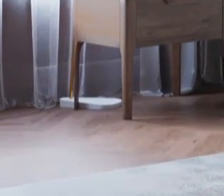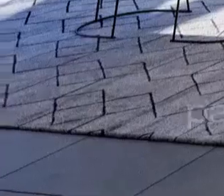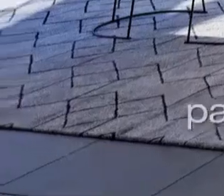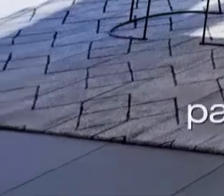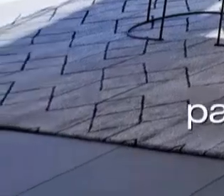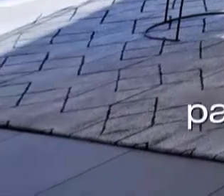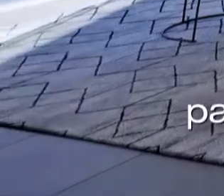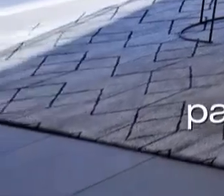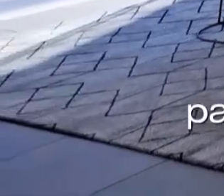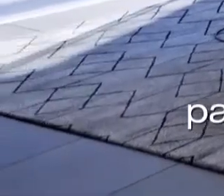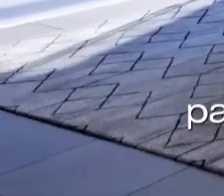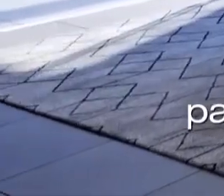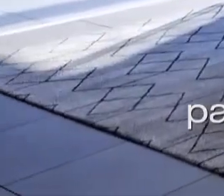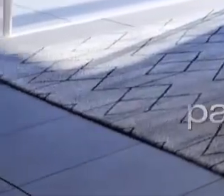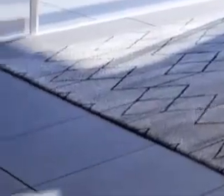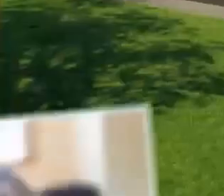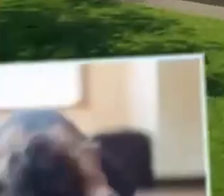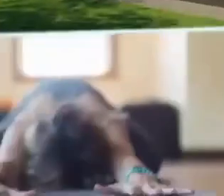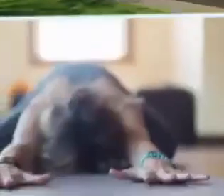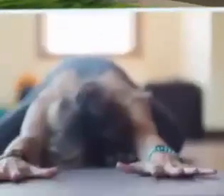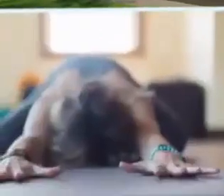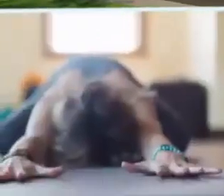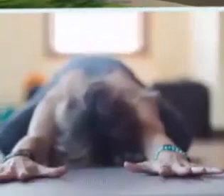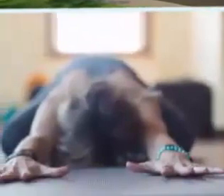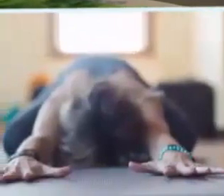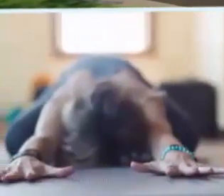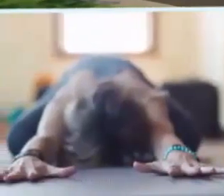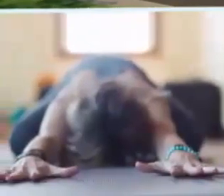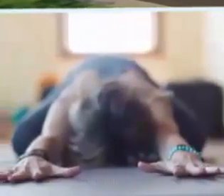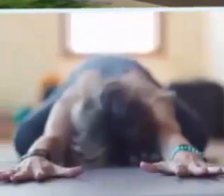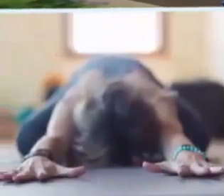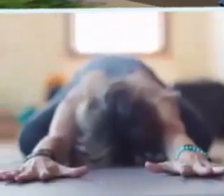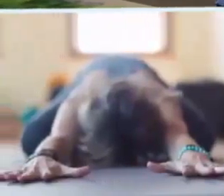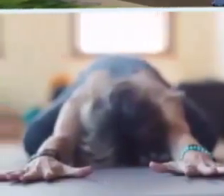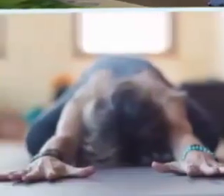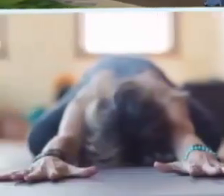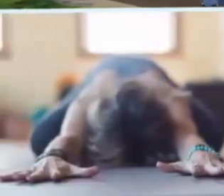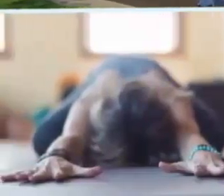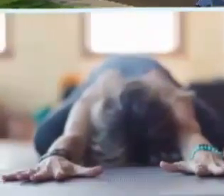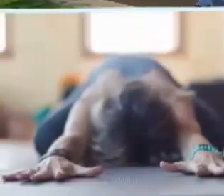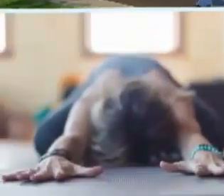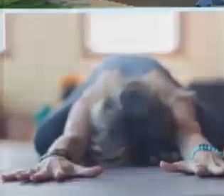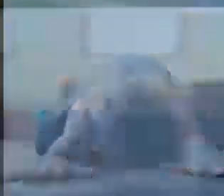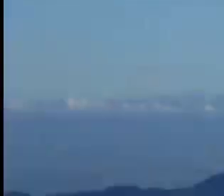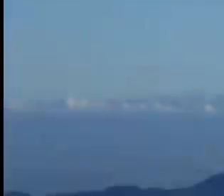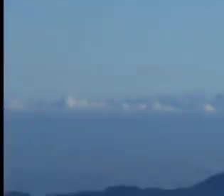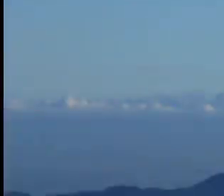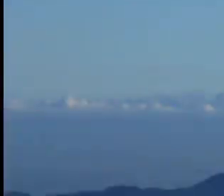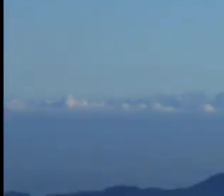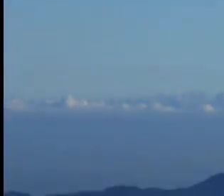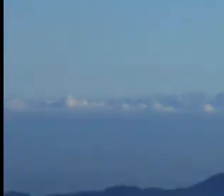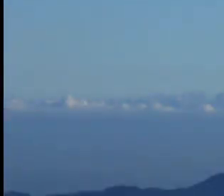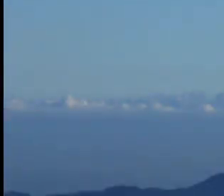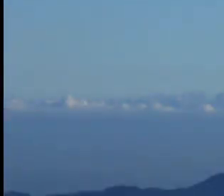שינה. בית בלב, בית דיור מוגן בפתח תקווה. להיות מחוברים למה שקורה. מחר